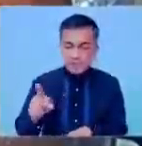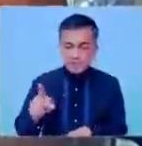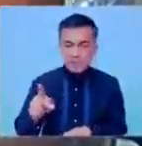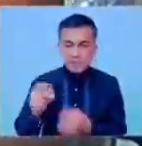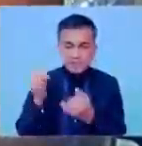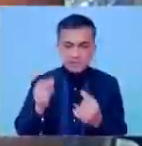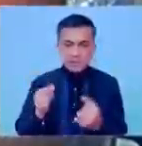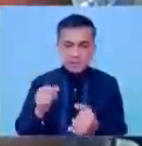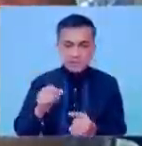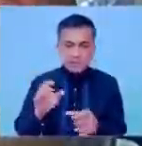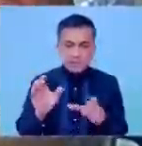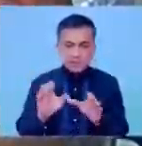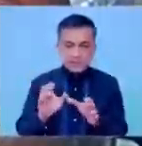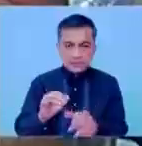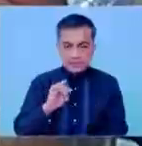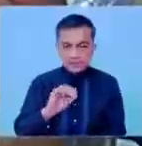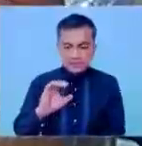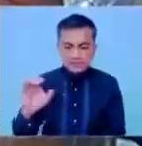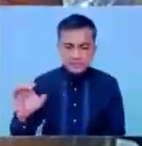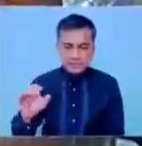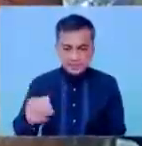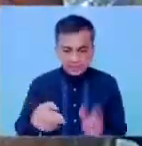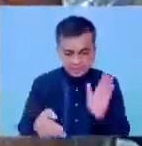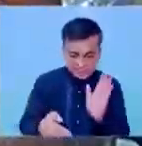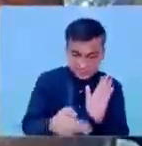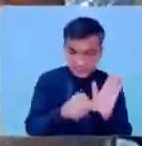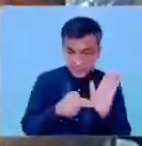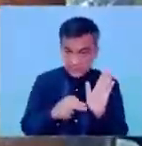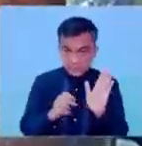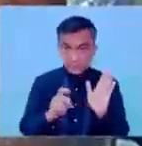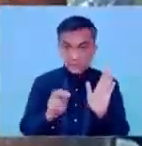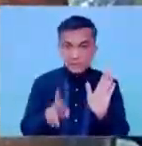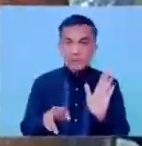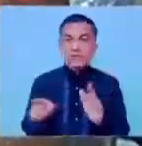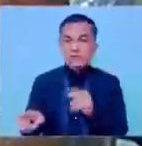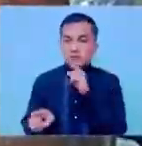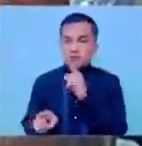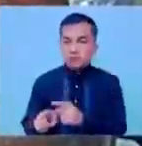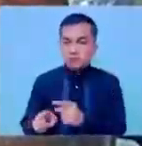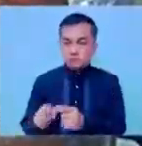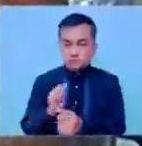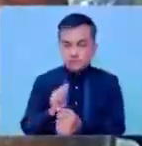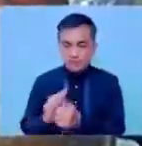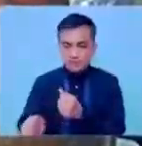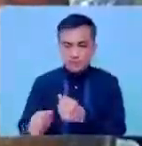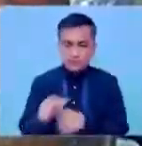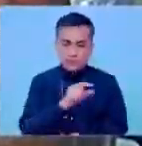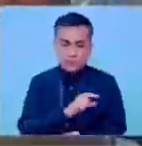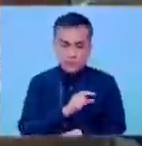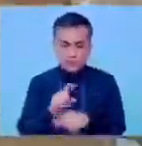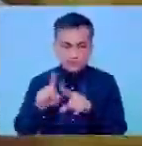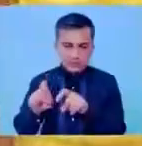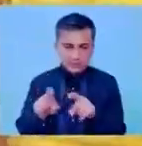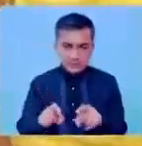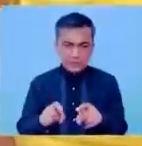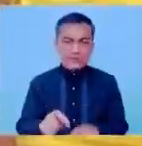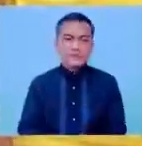Commodity Clearance o ICC sticker para mas sigurong dumaan sa quality test ang produkto.